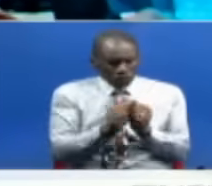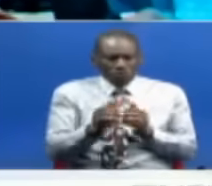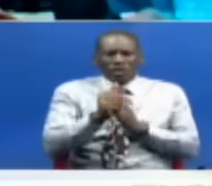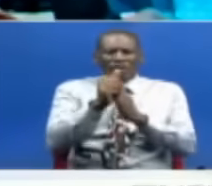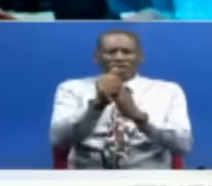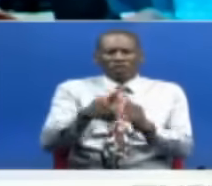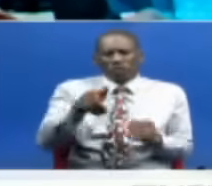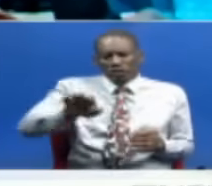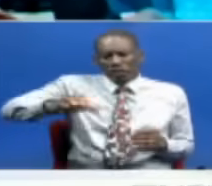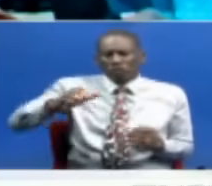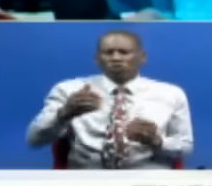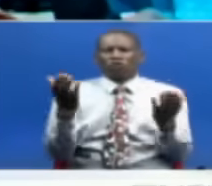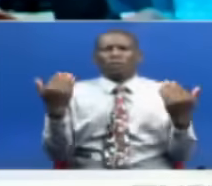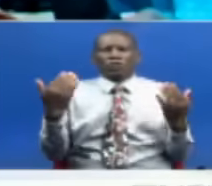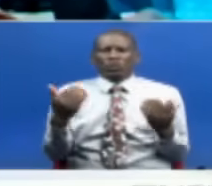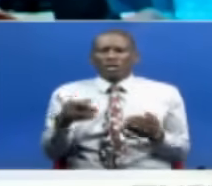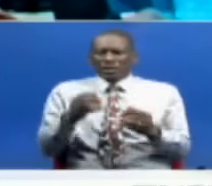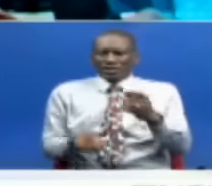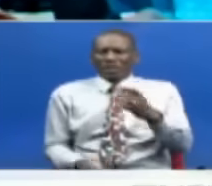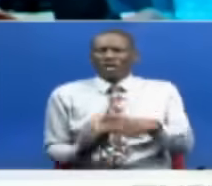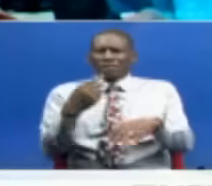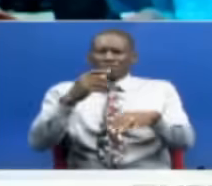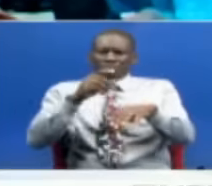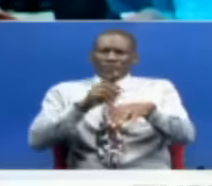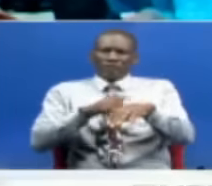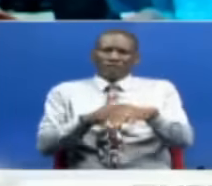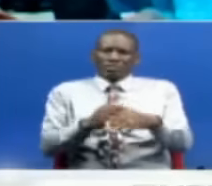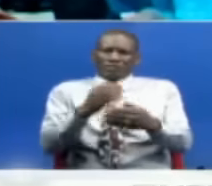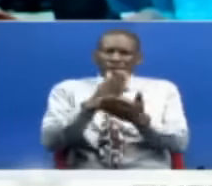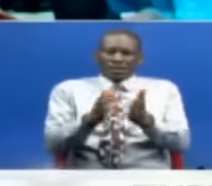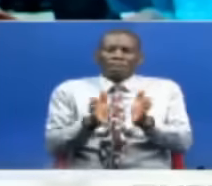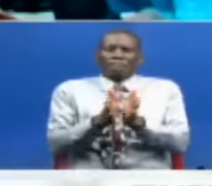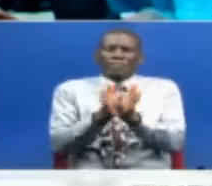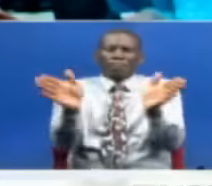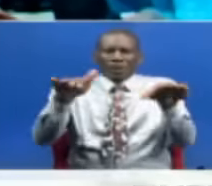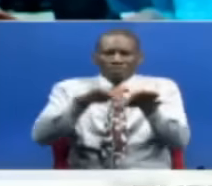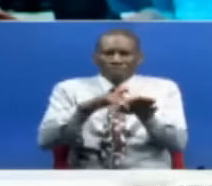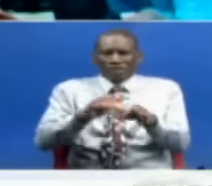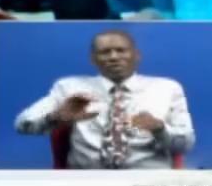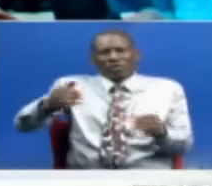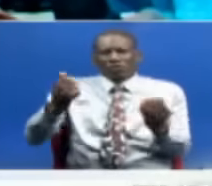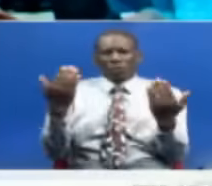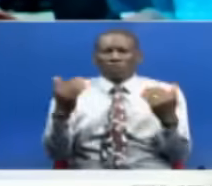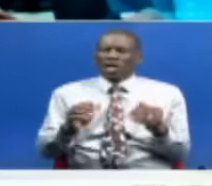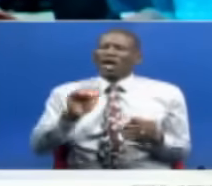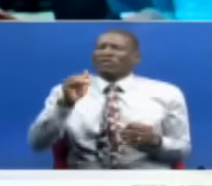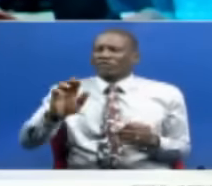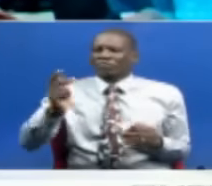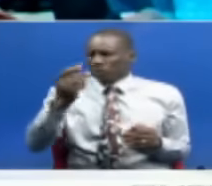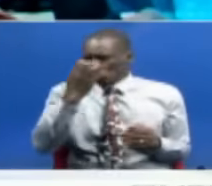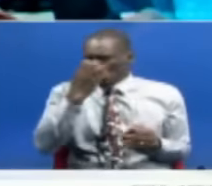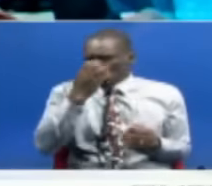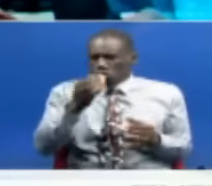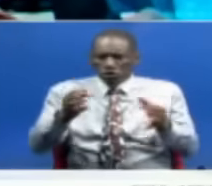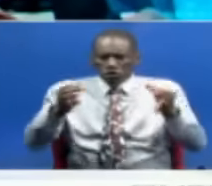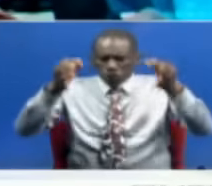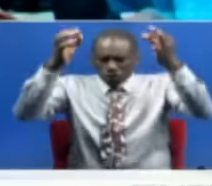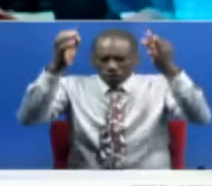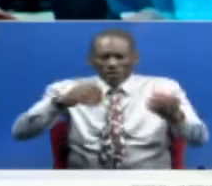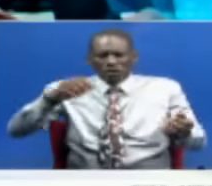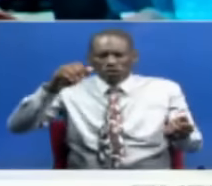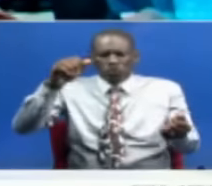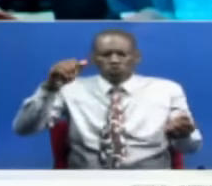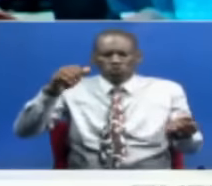kaunti hiyo ya Meru. Haya yanajiri wakati baadhi ya raia katika kaunti hiyo wamemrai Rais William Ruto kuamuru kuvunjwa kwa kaunti hiyo,